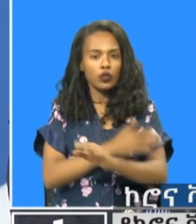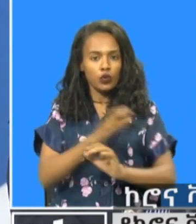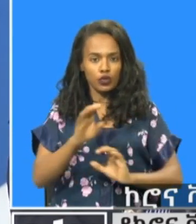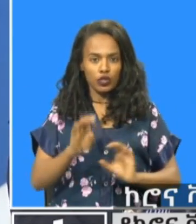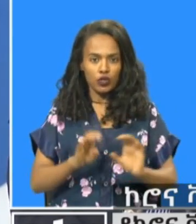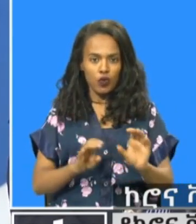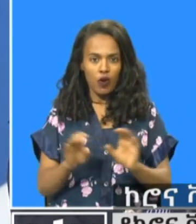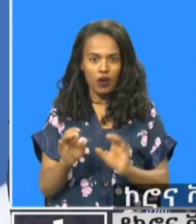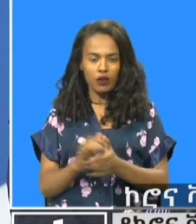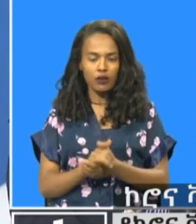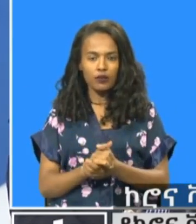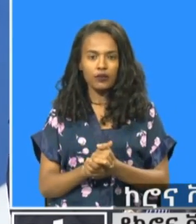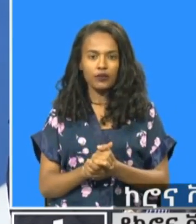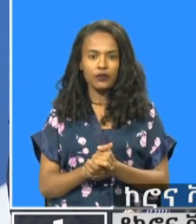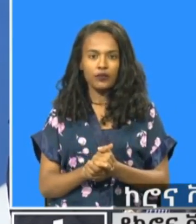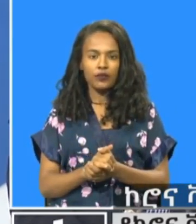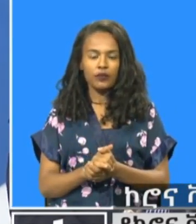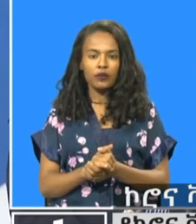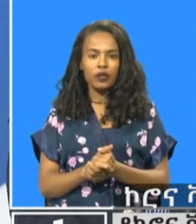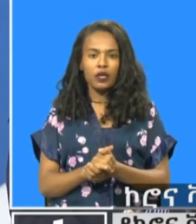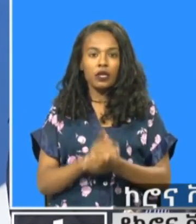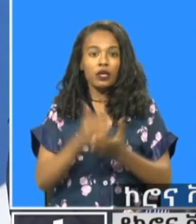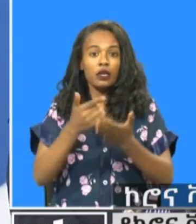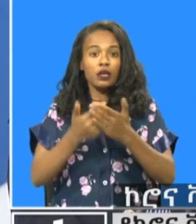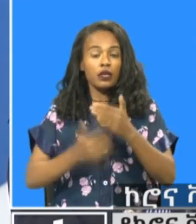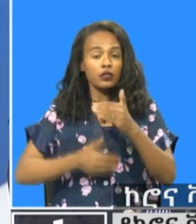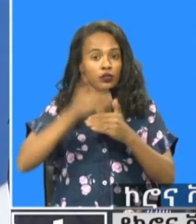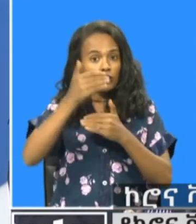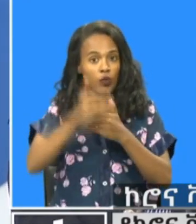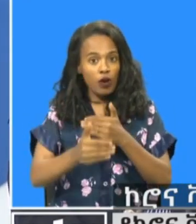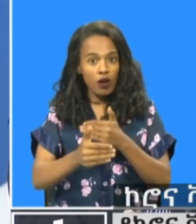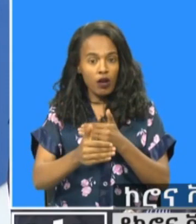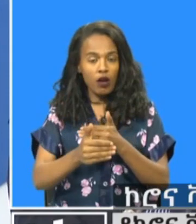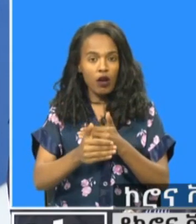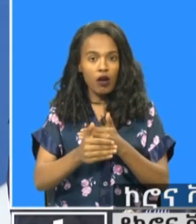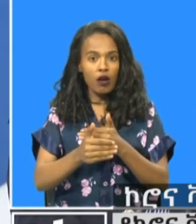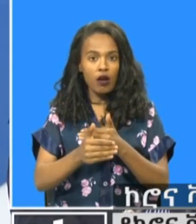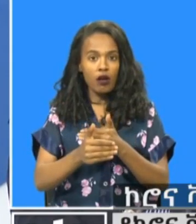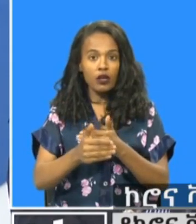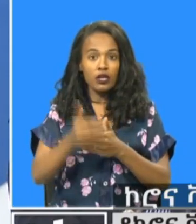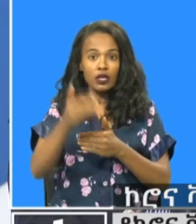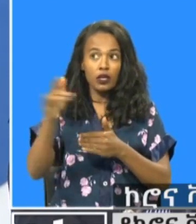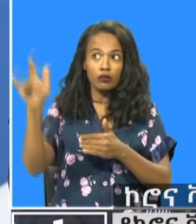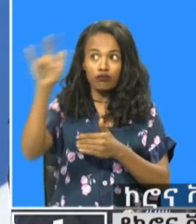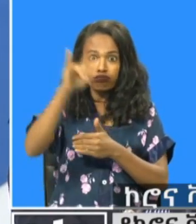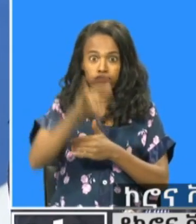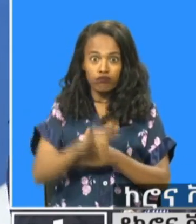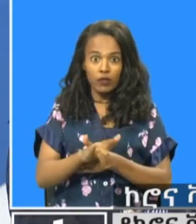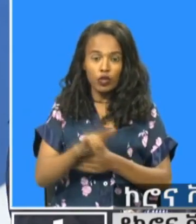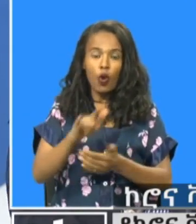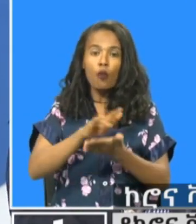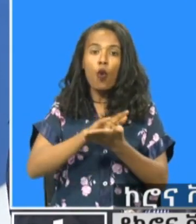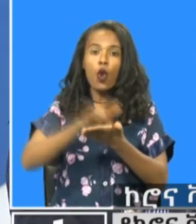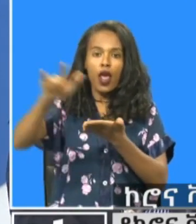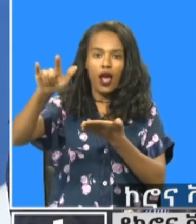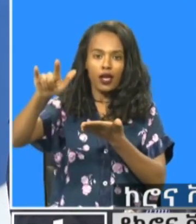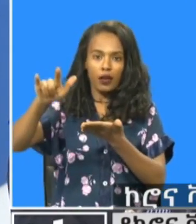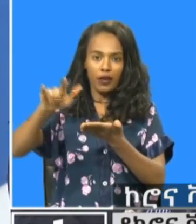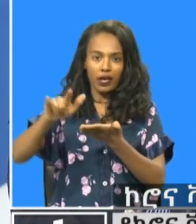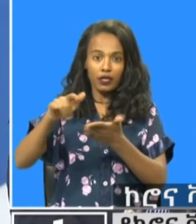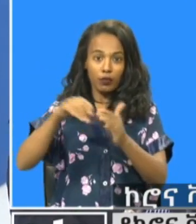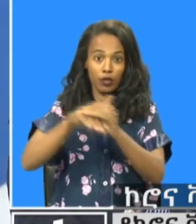ተደርገዋል። ስለዚህ ከዚህ በኋላ ከውጭ የሚመጡ በተለይ በቦሌ አየር መንገድ